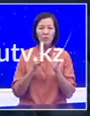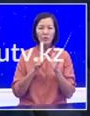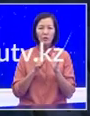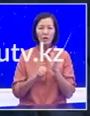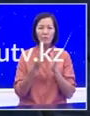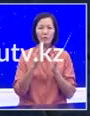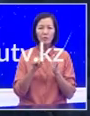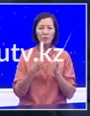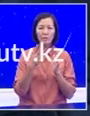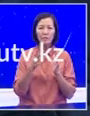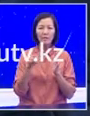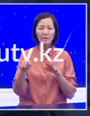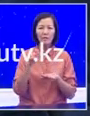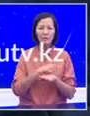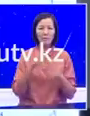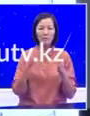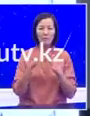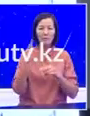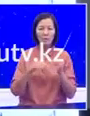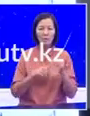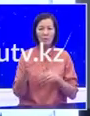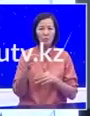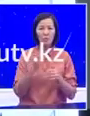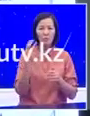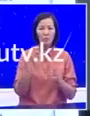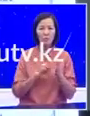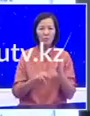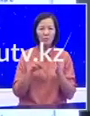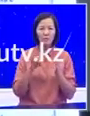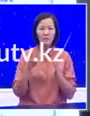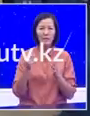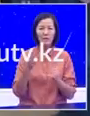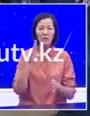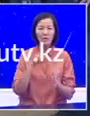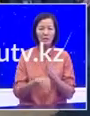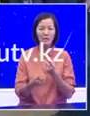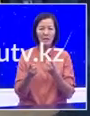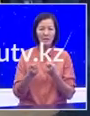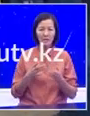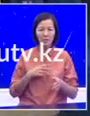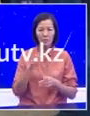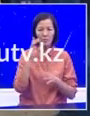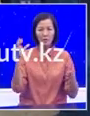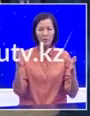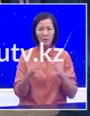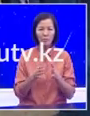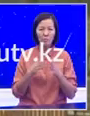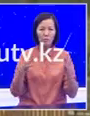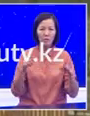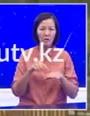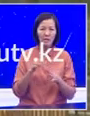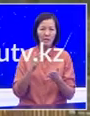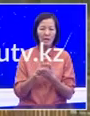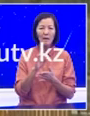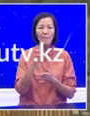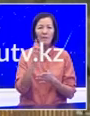шаршы метр үй салынды. Облысқа 370 миллиард теңгеге жуық инвестиция тартылды. Үкіметтік топ үлкен әсерде